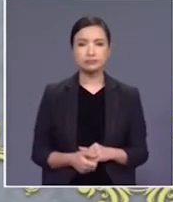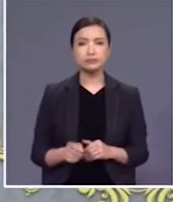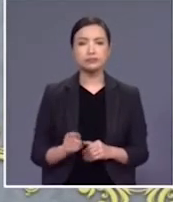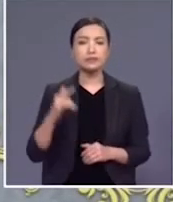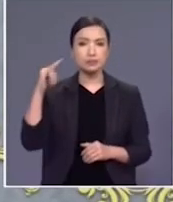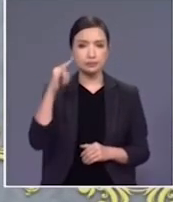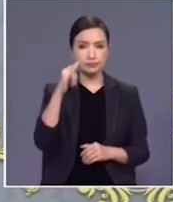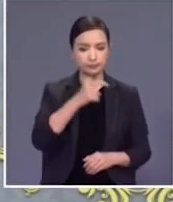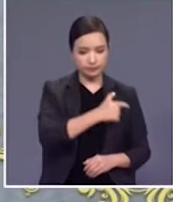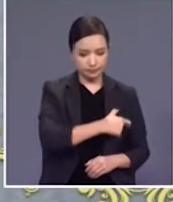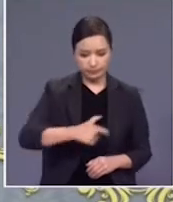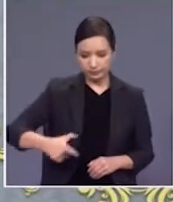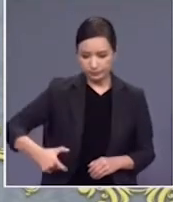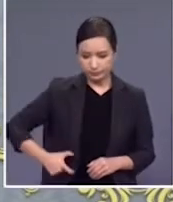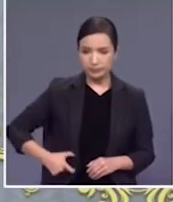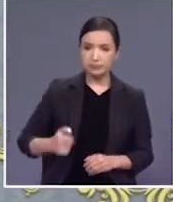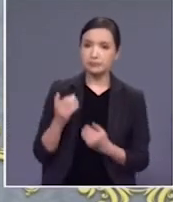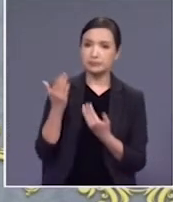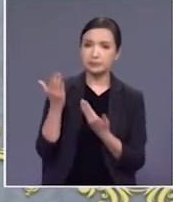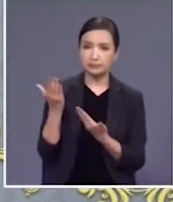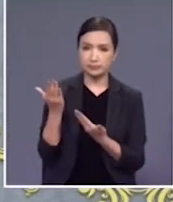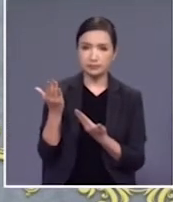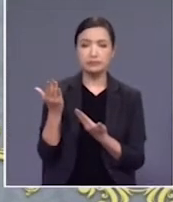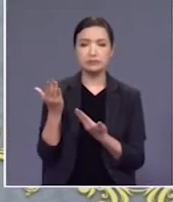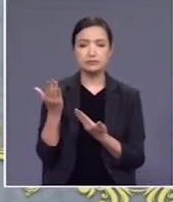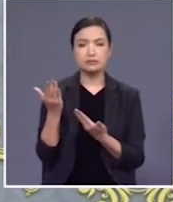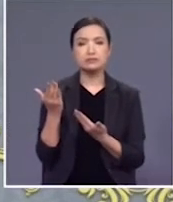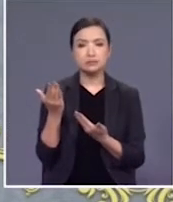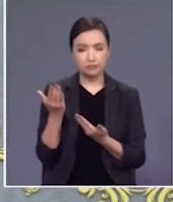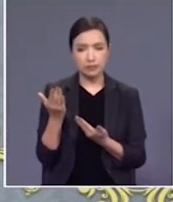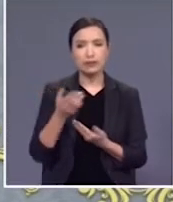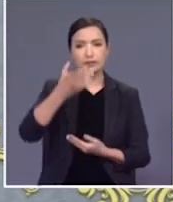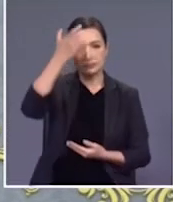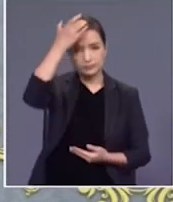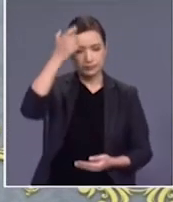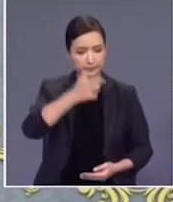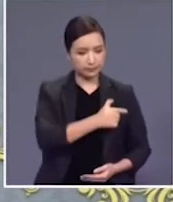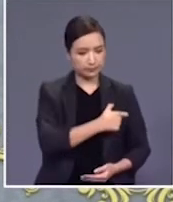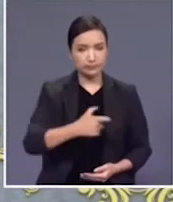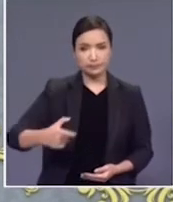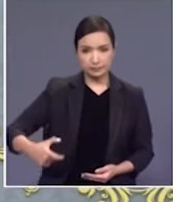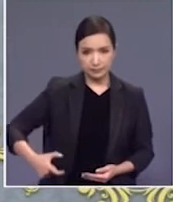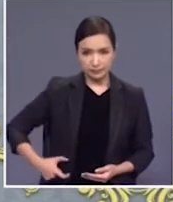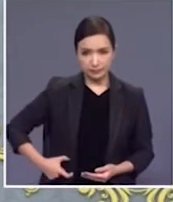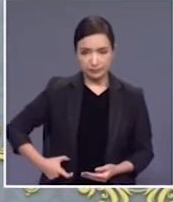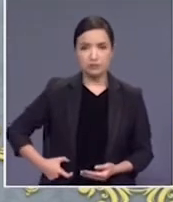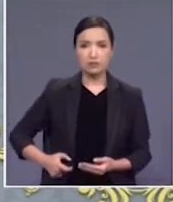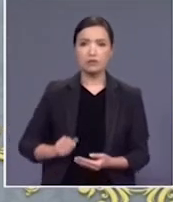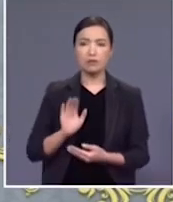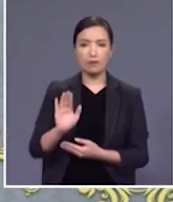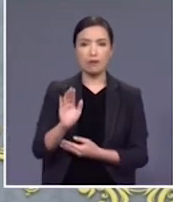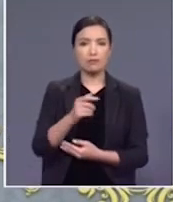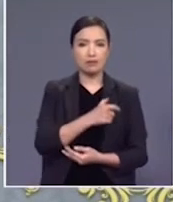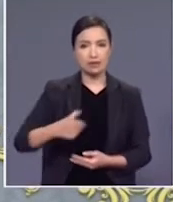จ้าอยู่หัวมหาวชิราลงกรณ์บดินทรเทพพยวรังคูลสมเด็จพระนางเจ้าสิริกิติ์พระบรมราชินีนาถในพระบาทสมเด็จพระปรมิน